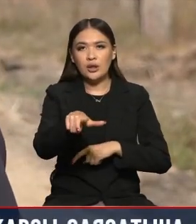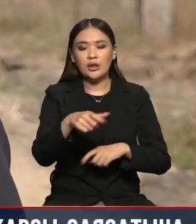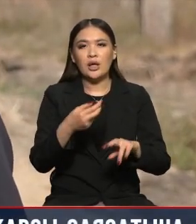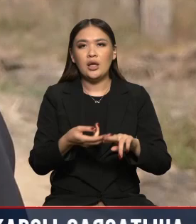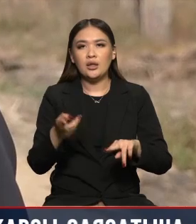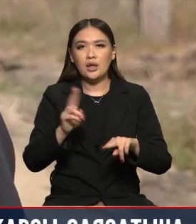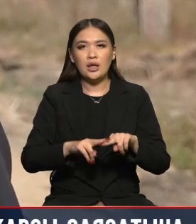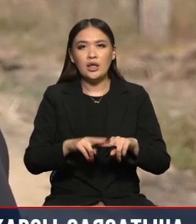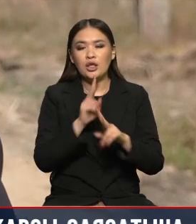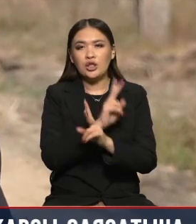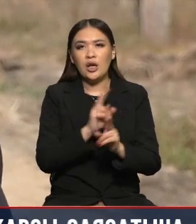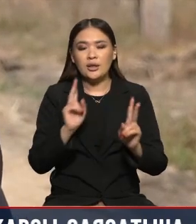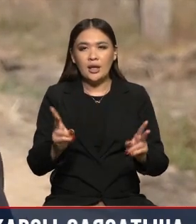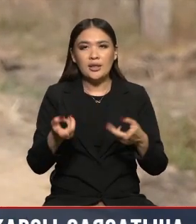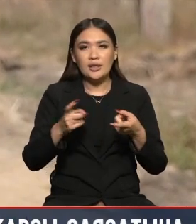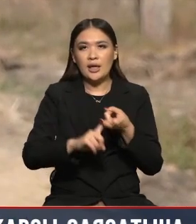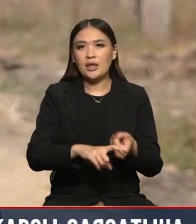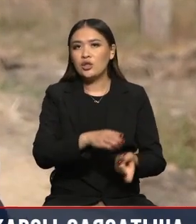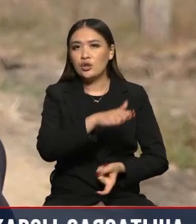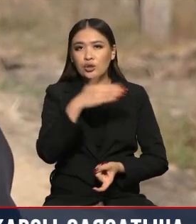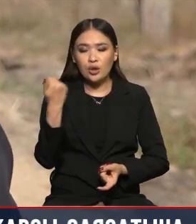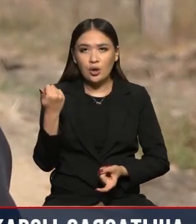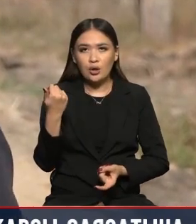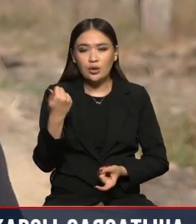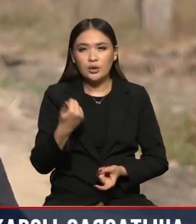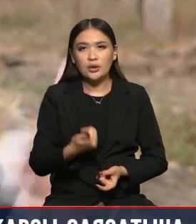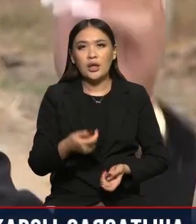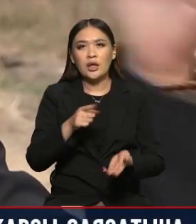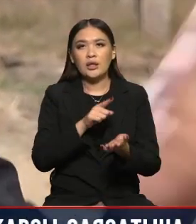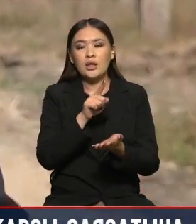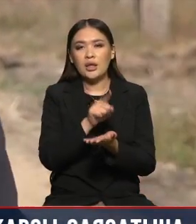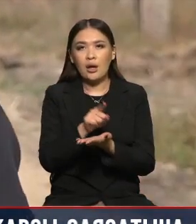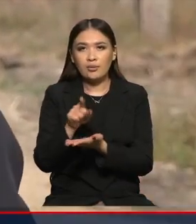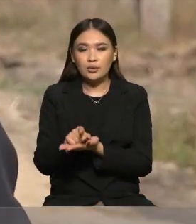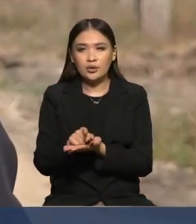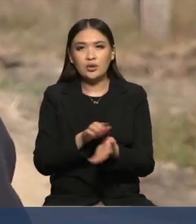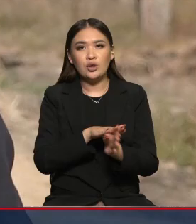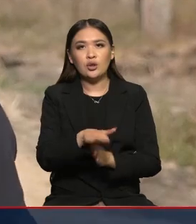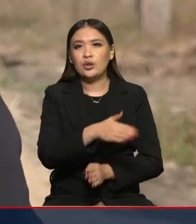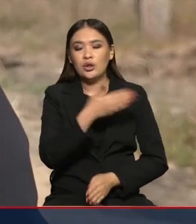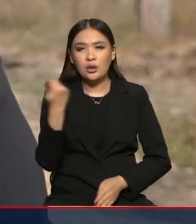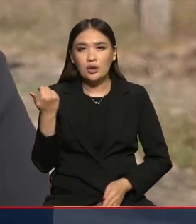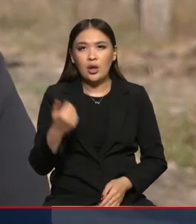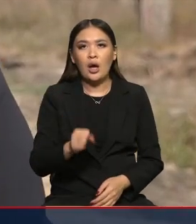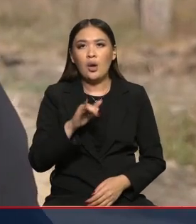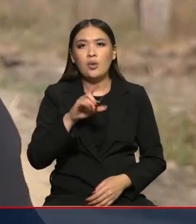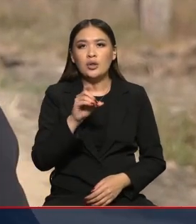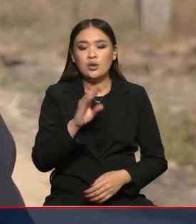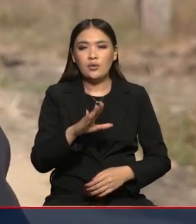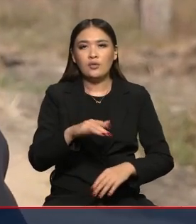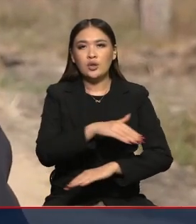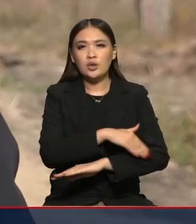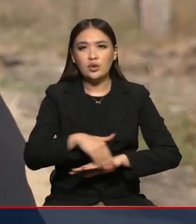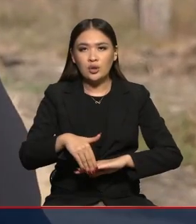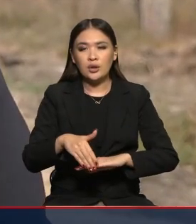ешқандай сәйкес келмей жатқан, мынау ұлттық сапа жол активтерінің талаптарына, бұл Шар Әуезов жолы, одан кейін мынау қазір біз тағы да